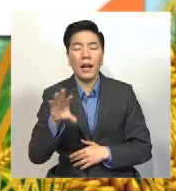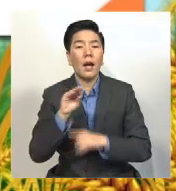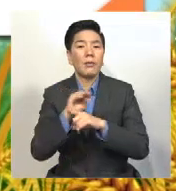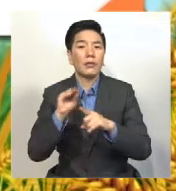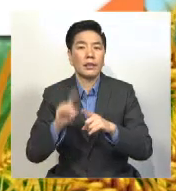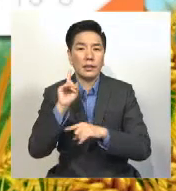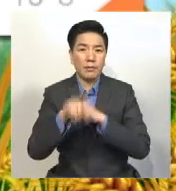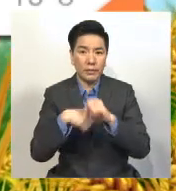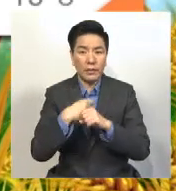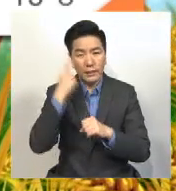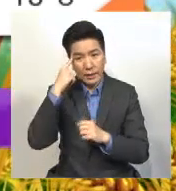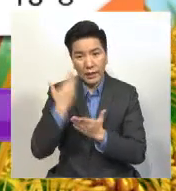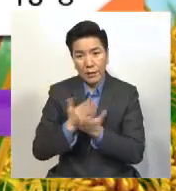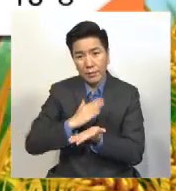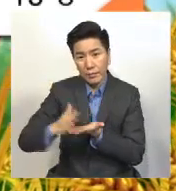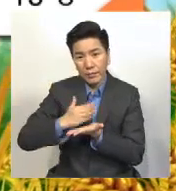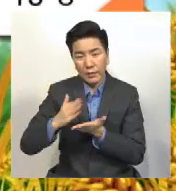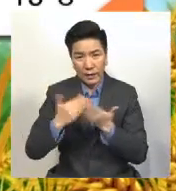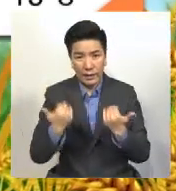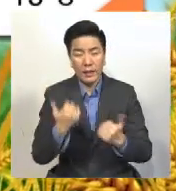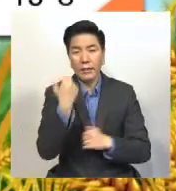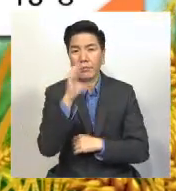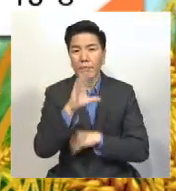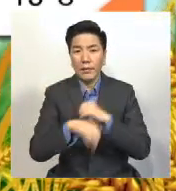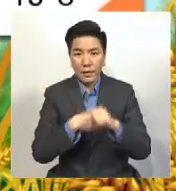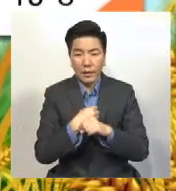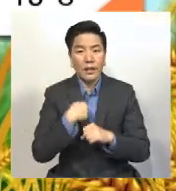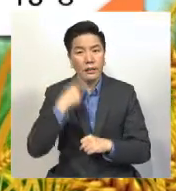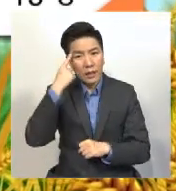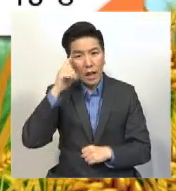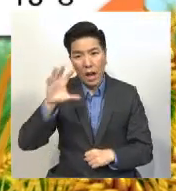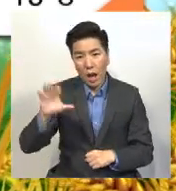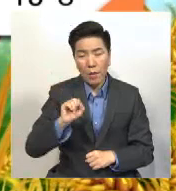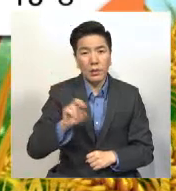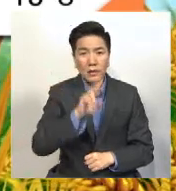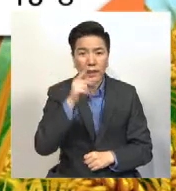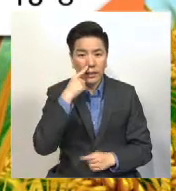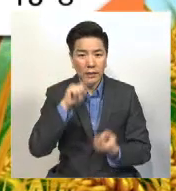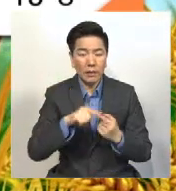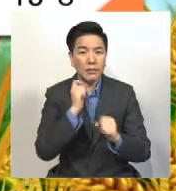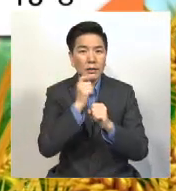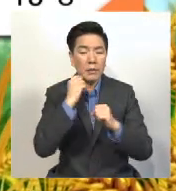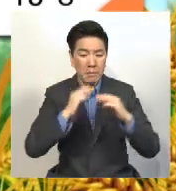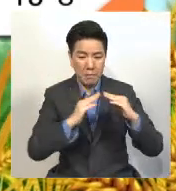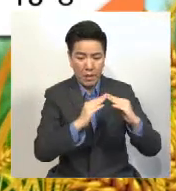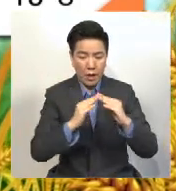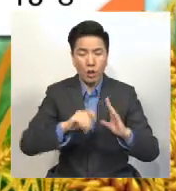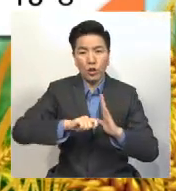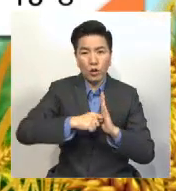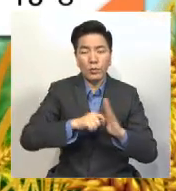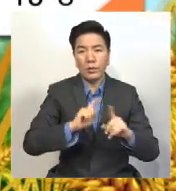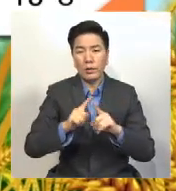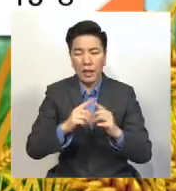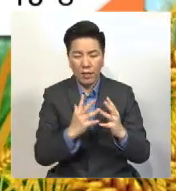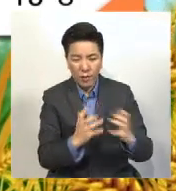4.875 ต่อปีกำหนดชำระคืนไม่เกิน15ปีเพื่อนำไปใช้ในการสร้างหรือว่าซ่อมแซมที่อยู่อาศัยที่ได้รับความเสีย